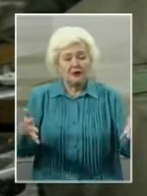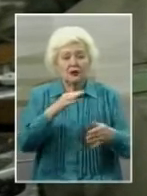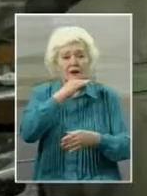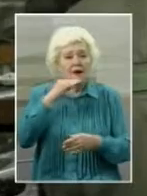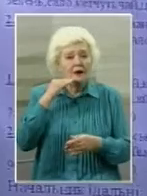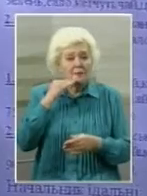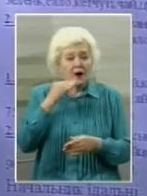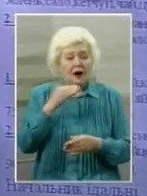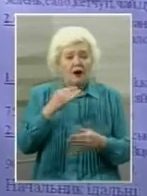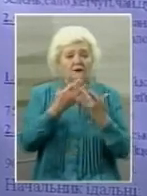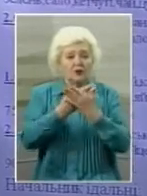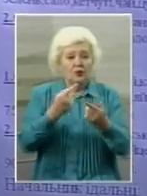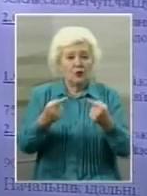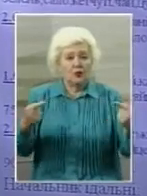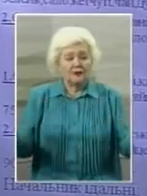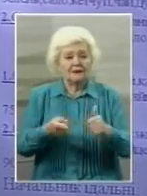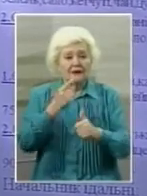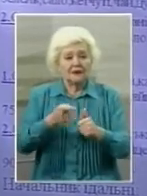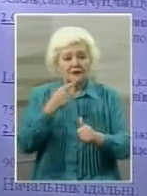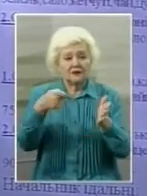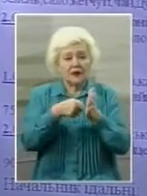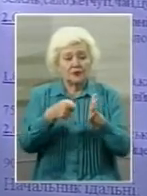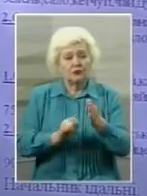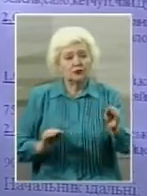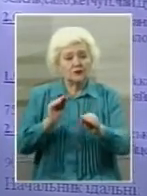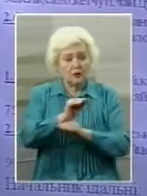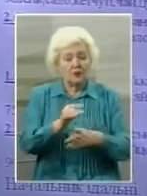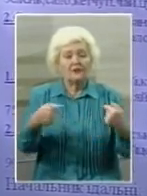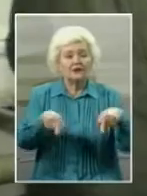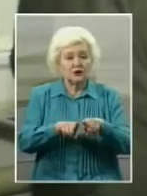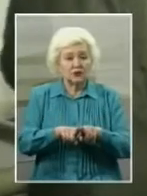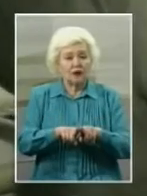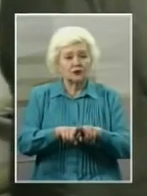Багато різних найменувань продуктів у нас додалось. Також,